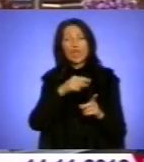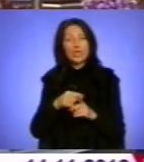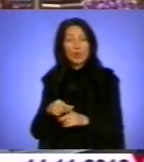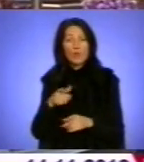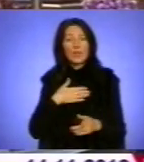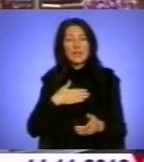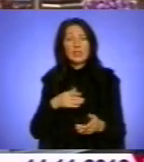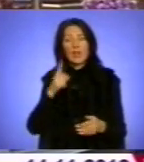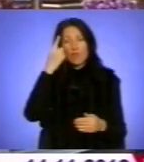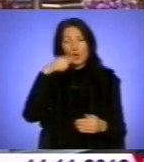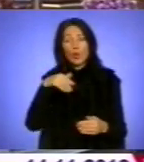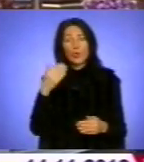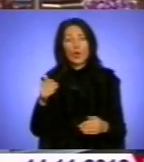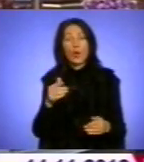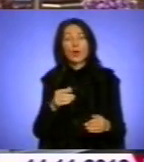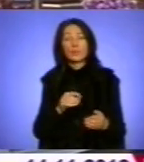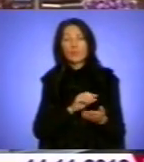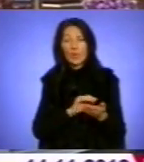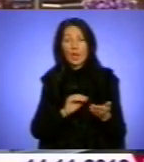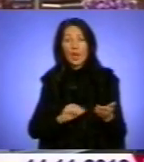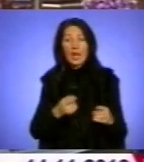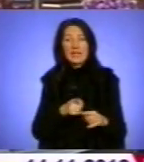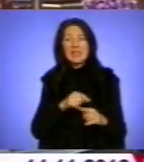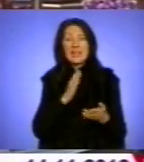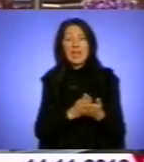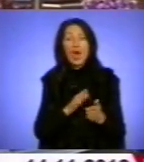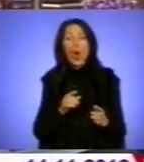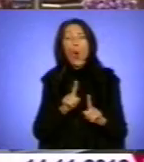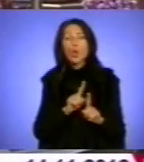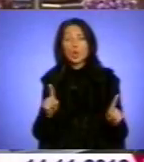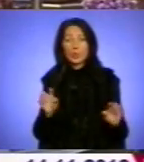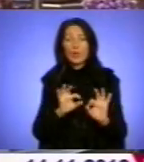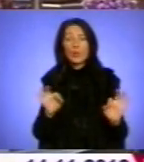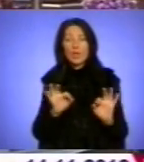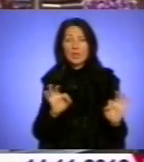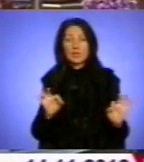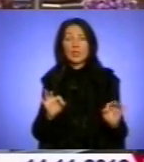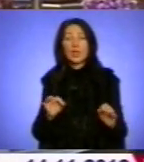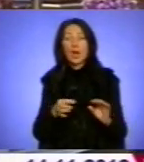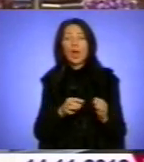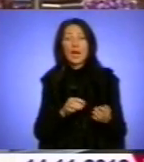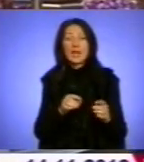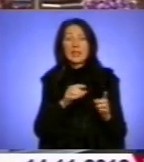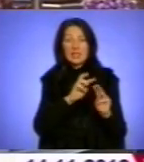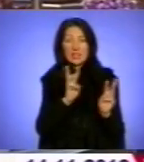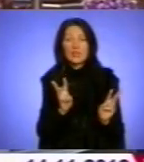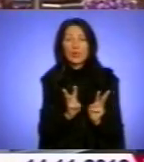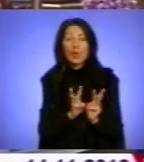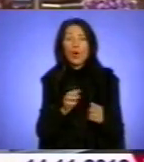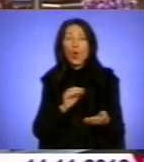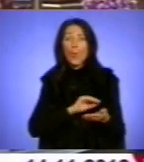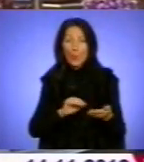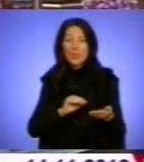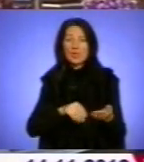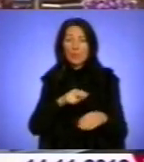його гомілії, тобто це є особливе пояснення певних уривків Святого Письма. Його проповіді були не дуже короткі,